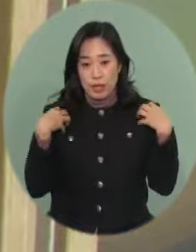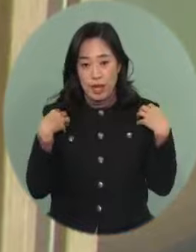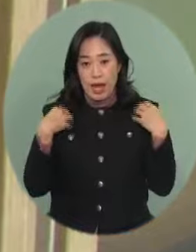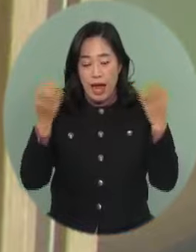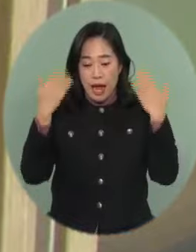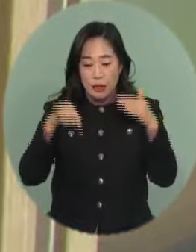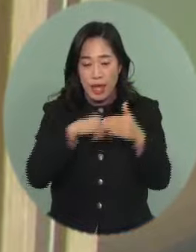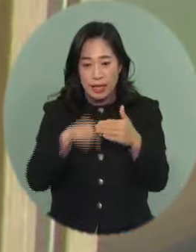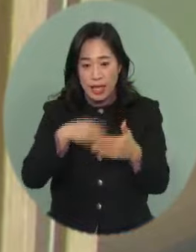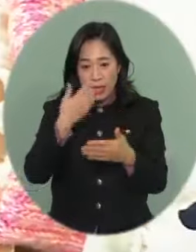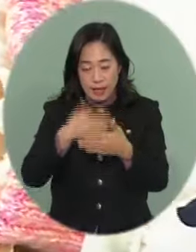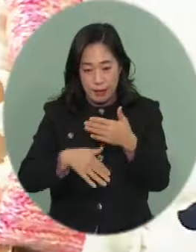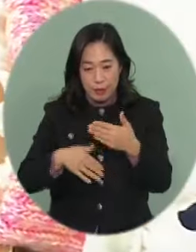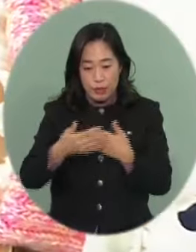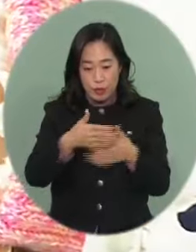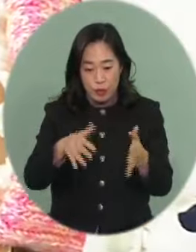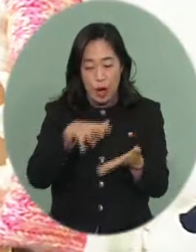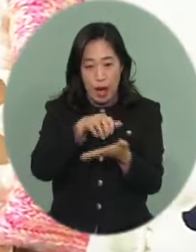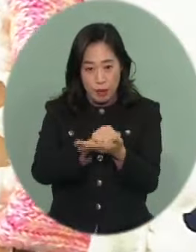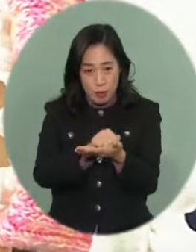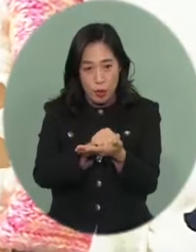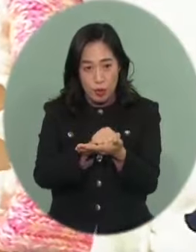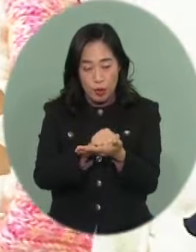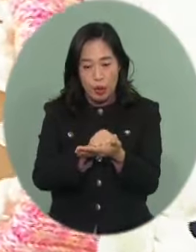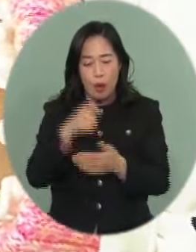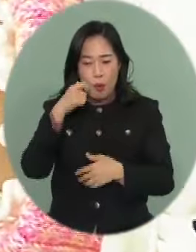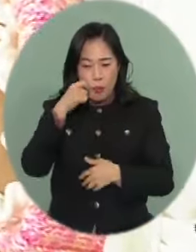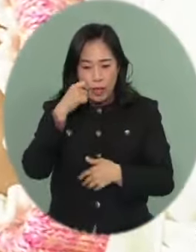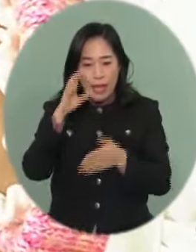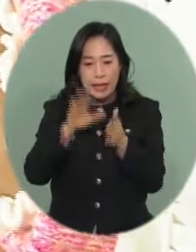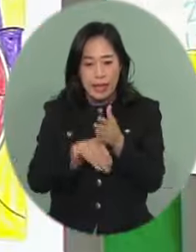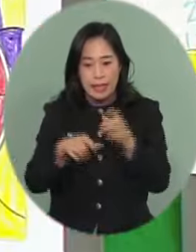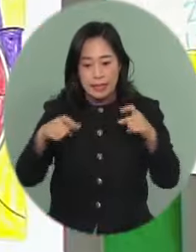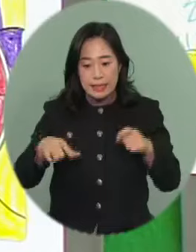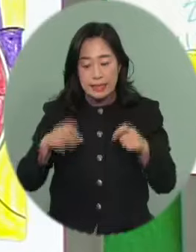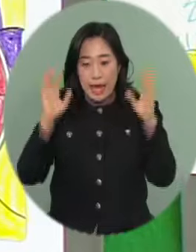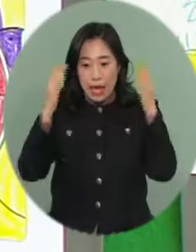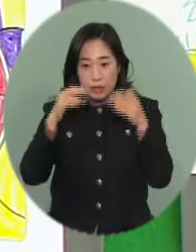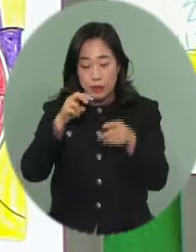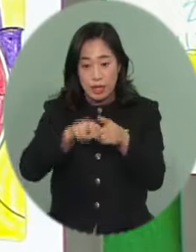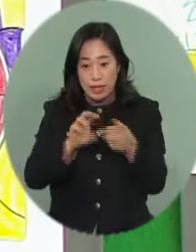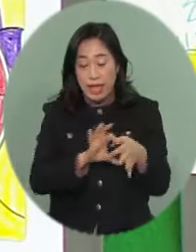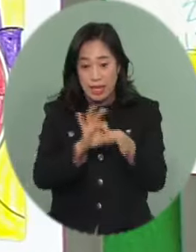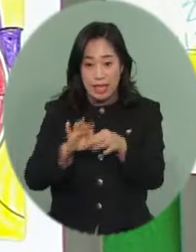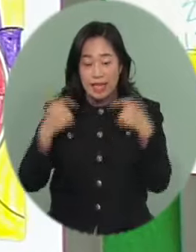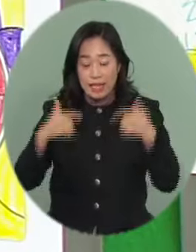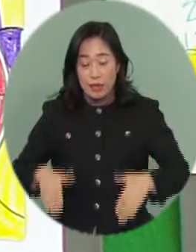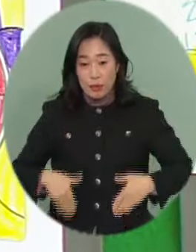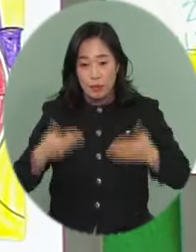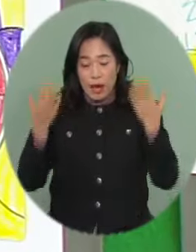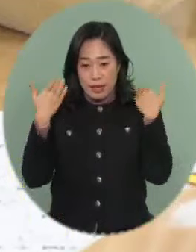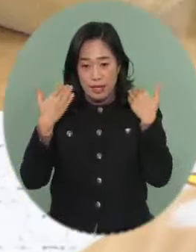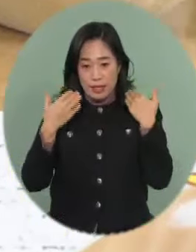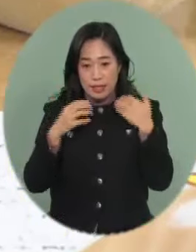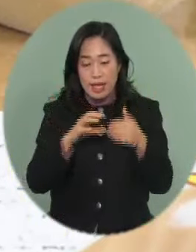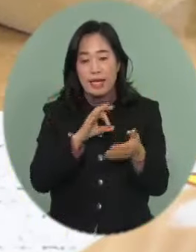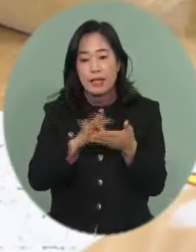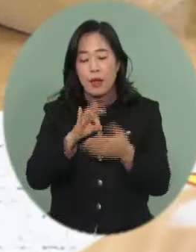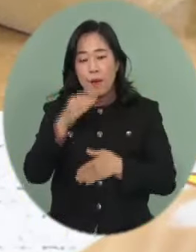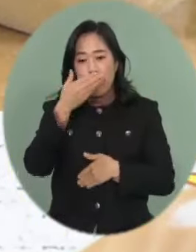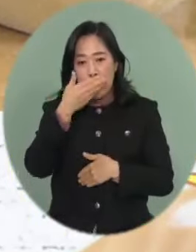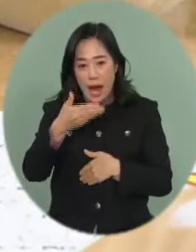학교 안에 남는 교실을 최대한 확보하고 그렇지 못할 경우 지역아동센터 등과 연계해 늘봄 학교를 이용할 수 있도록